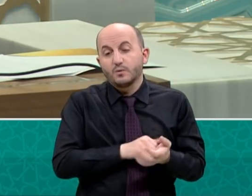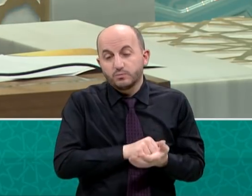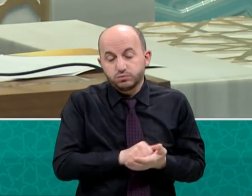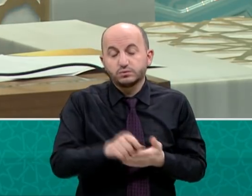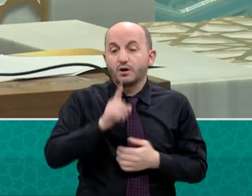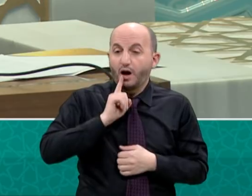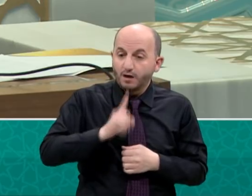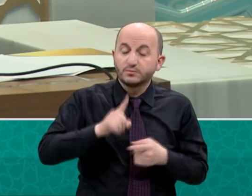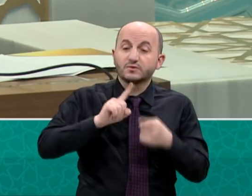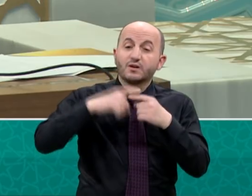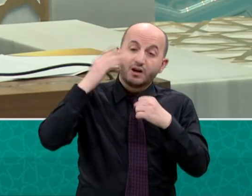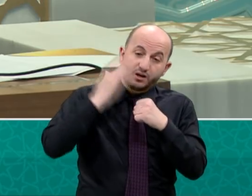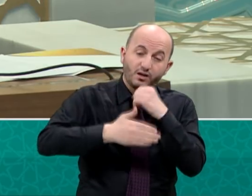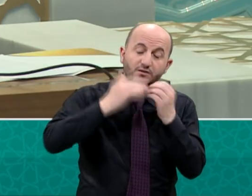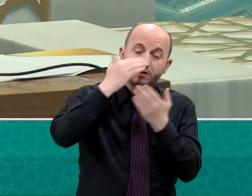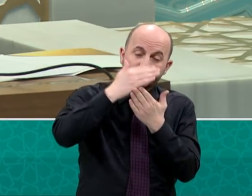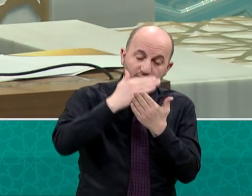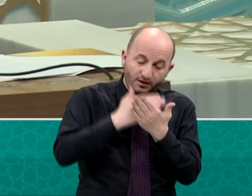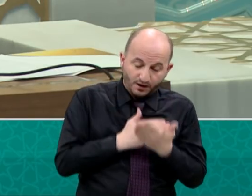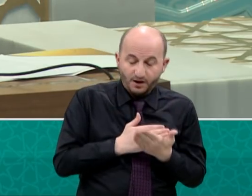emir ve nehilere ve yasaklara